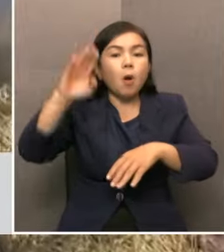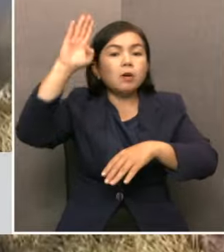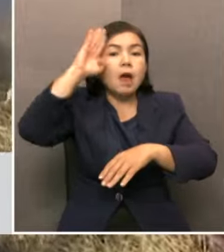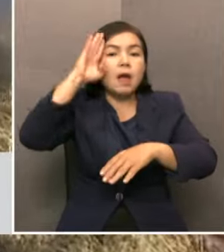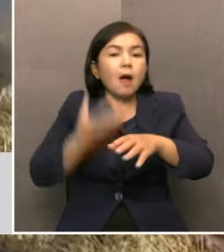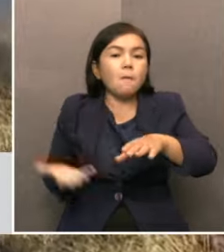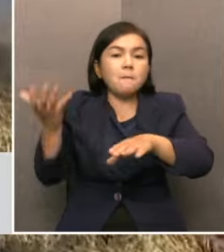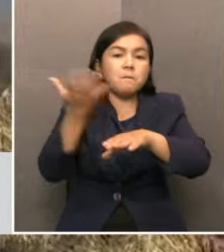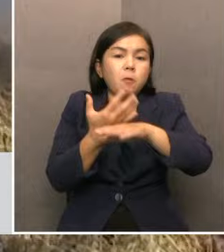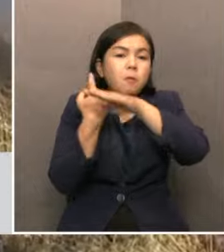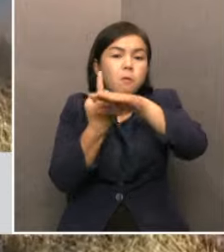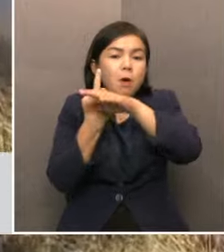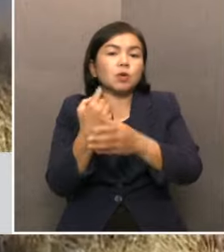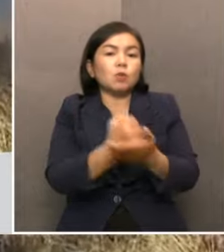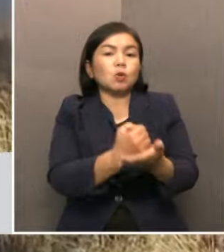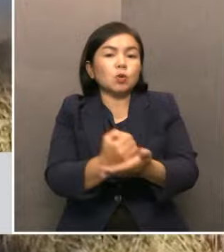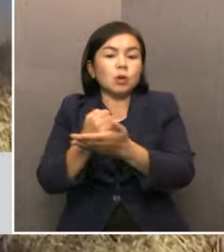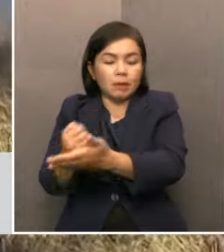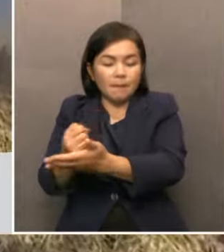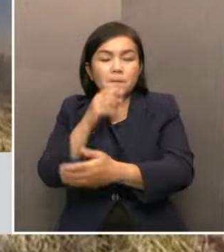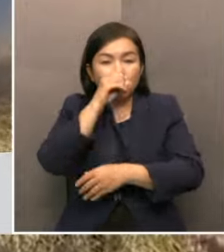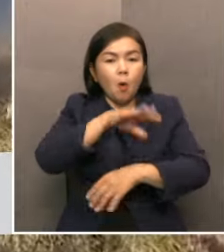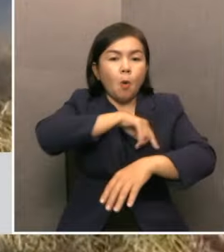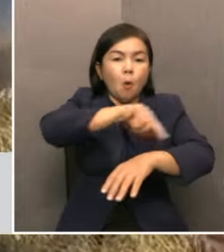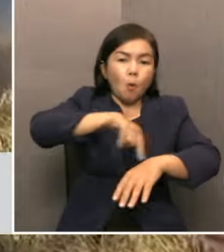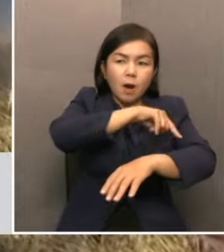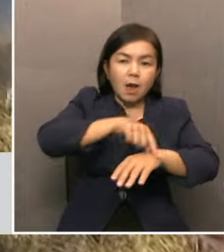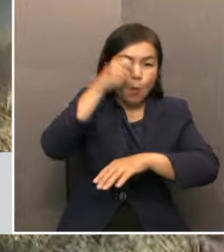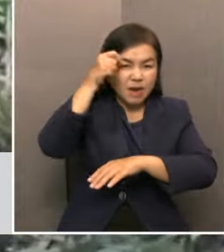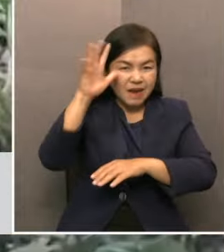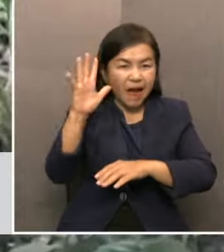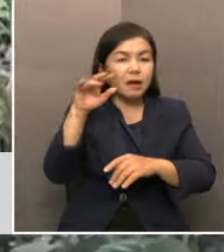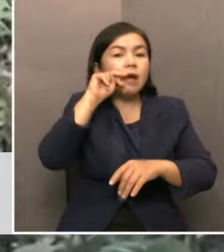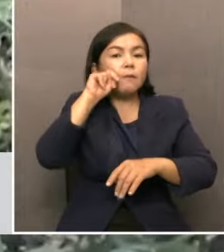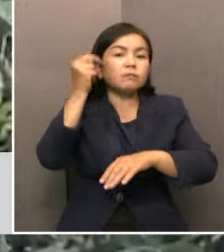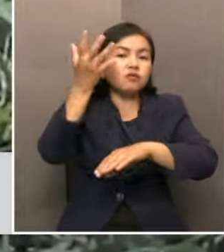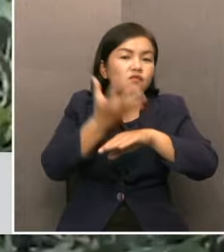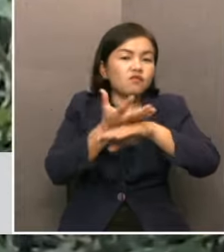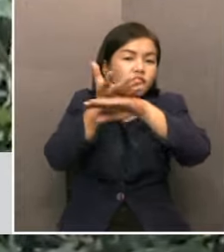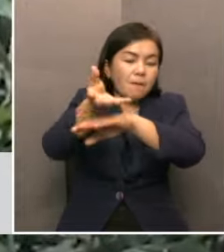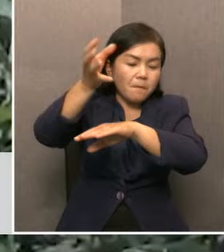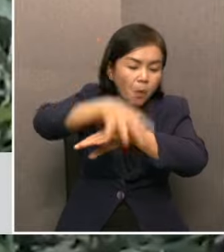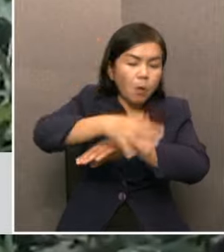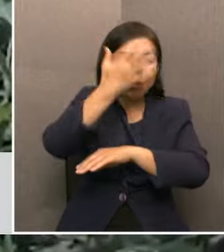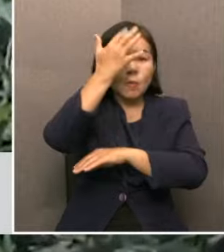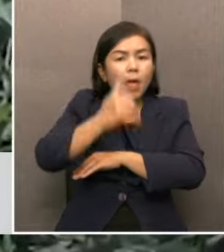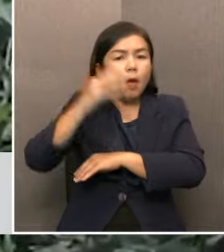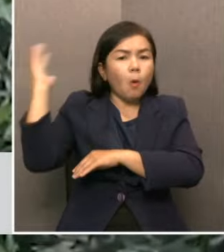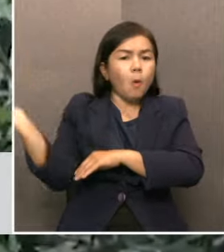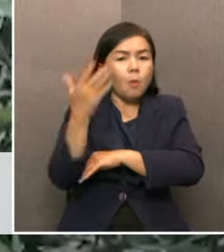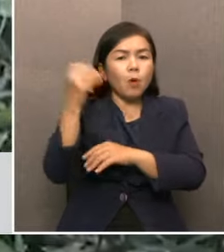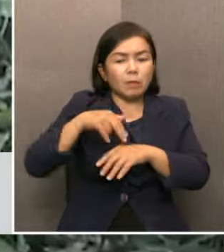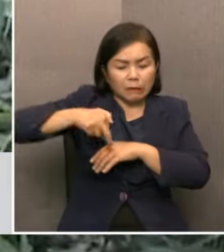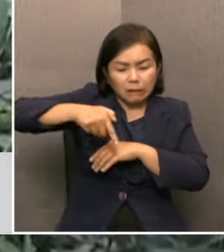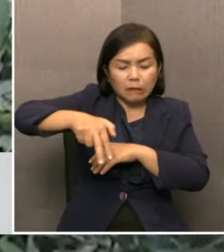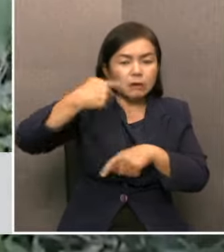แล้ว 3ถังเจ้าหน้าที่ท้องถิ่นกล่าวว่าอาจใช้เวลาประมาณ 5วันในการดับไฟเนื่องจากมีลมแรงยากต่อการเข้าไปช่วยเหลือ